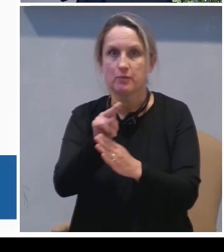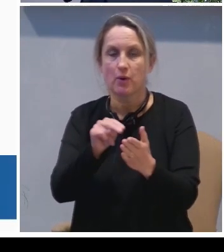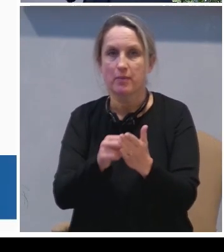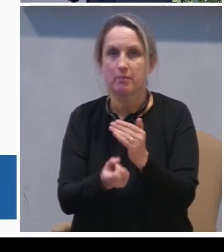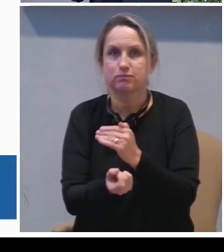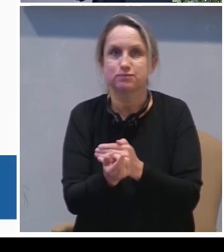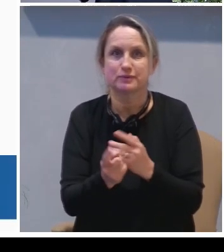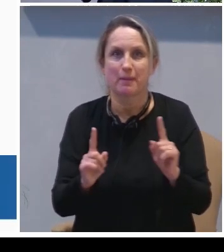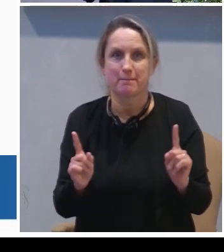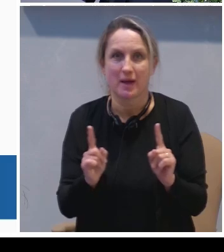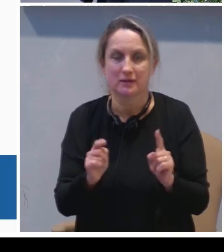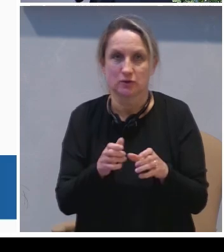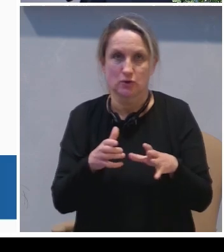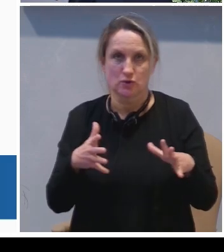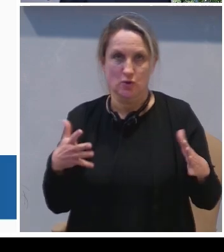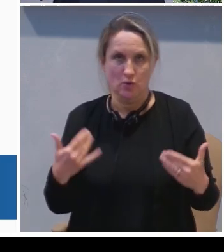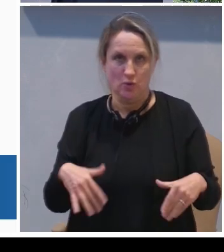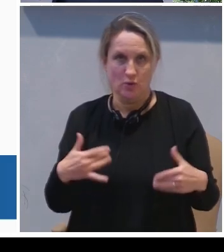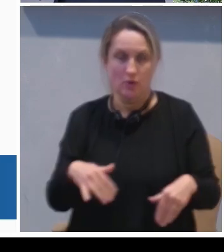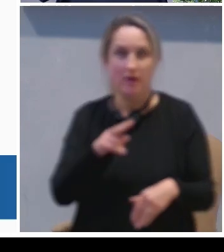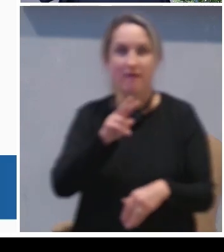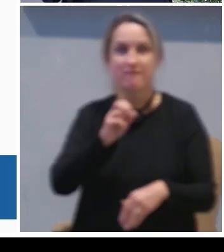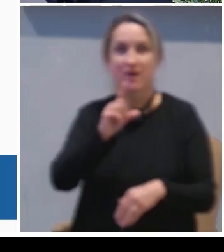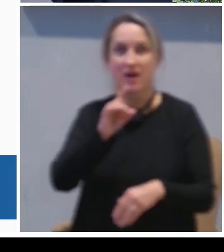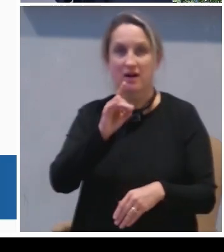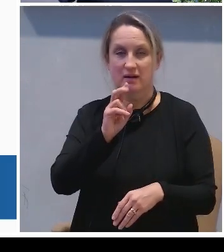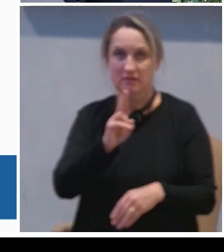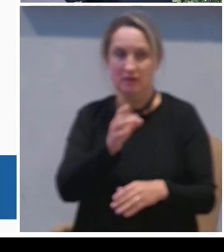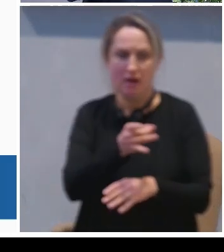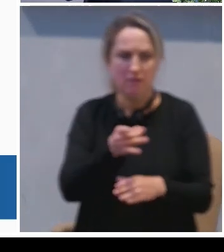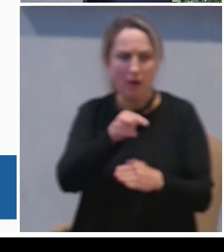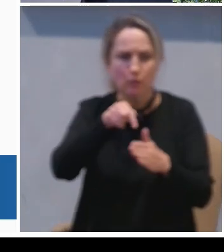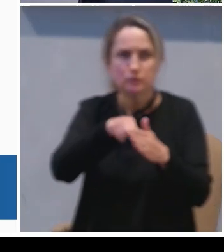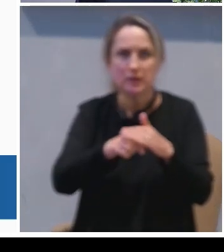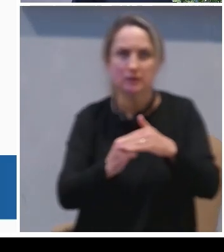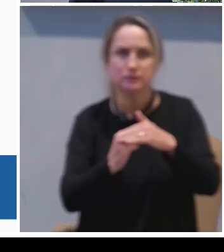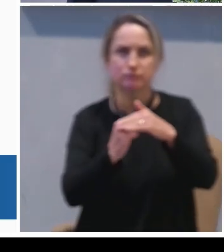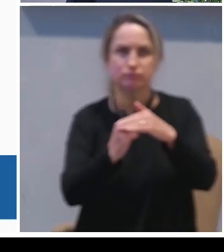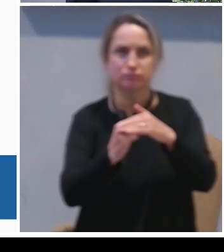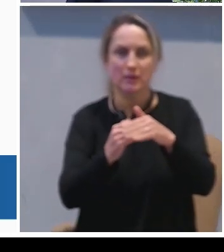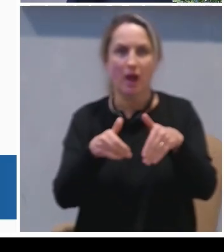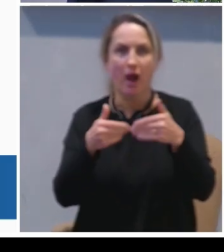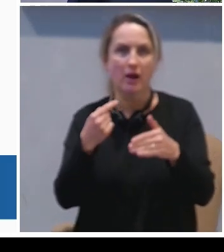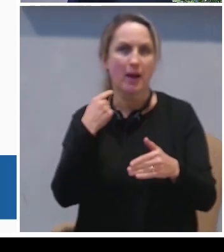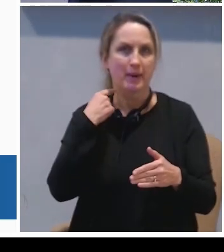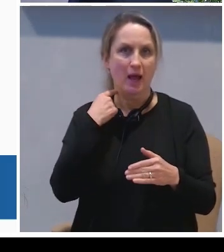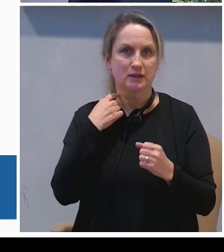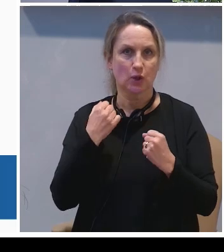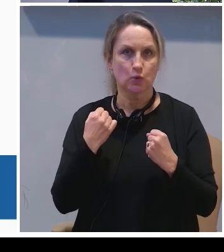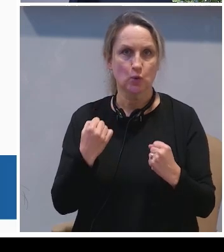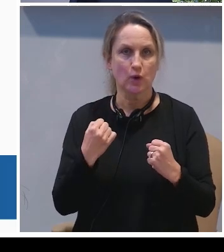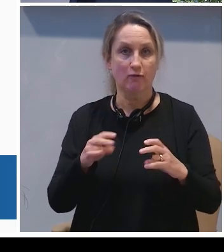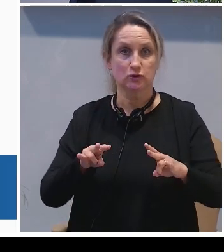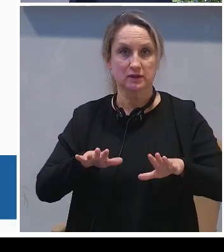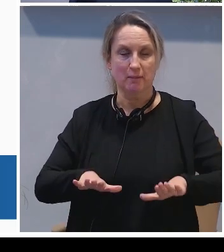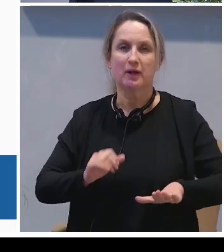tegelikult rakuskeleti molehill. toetusvalk, et ta annab sellele lihase Dystrophin tugevuse is a ja support protein stabiilsuse, et for the sellepärast on muscular teda